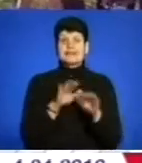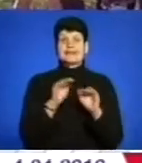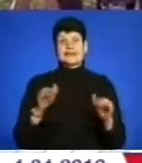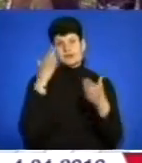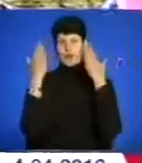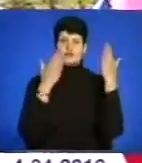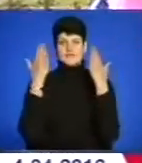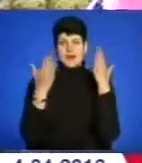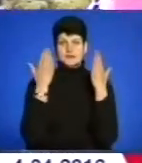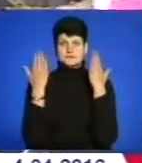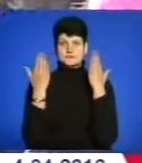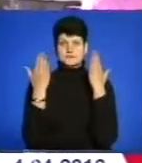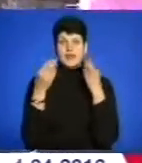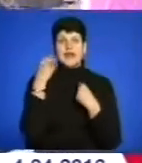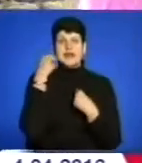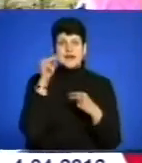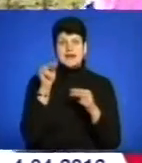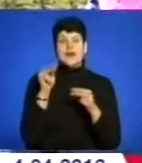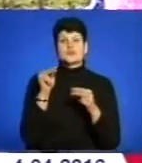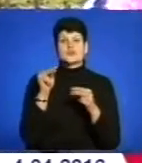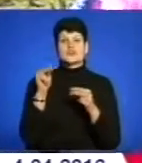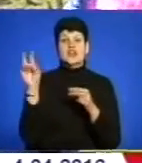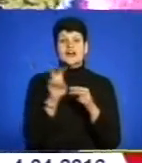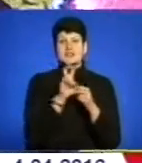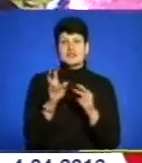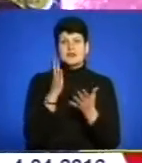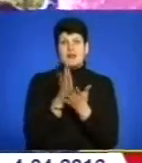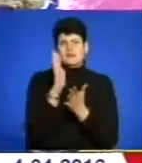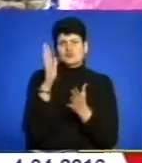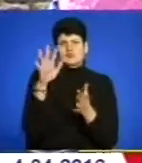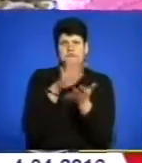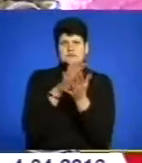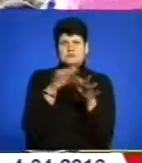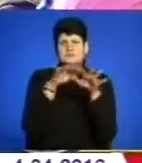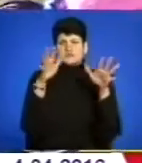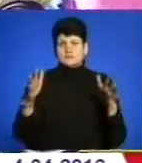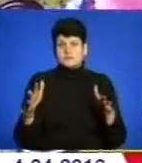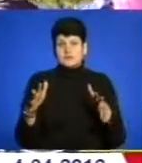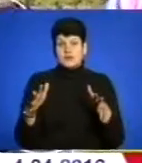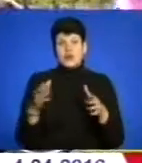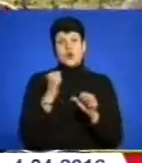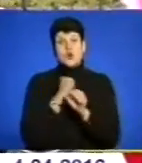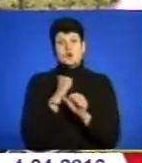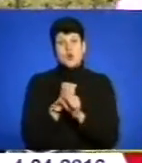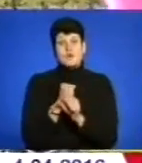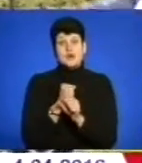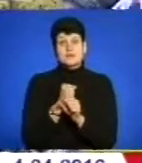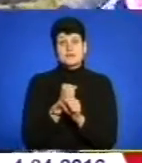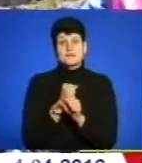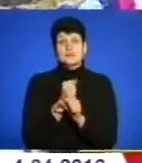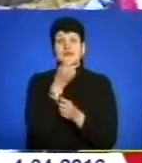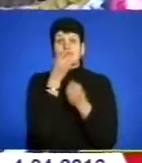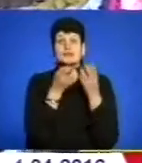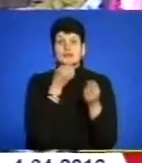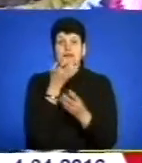розваг. Краще качельки, чи має бути якийсь мусорник, чи не знати. А так зроблять пікник